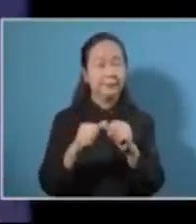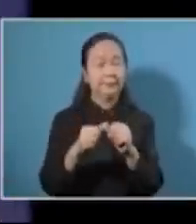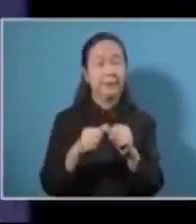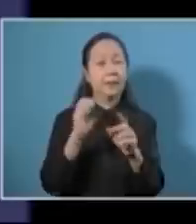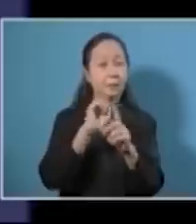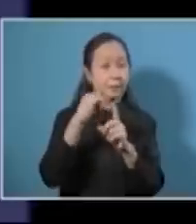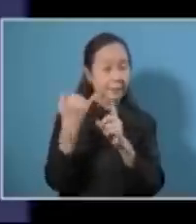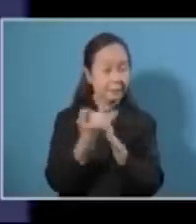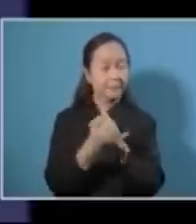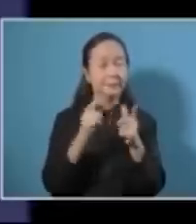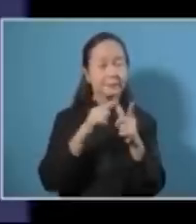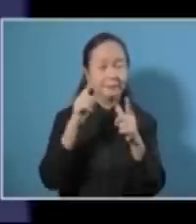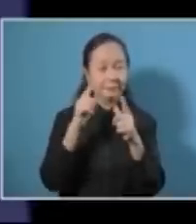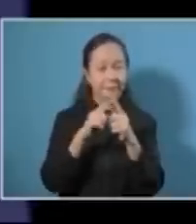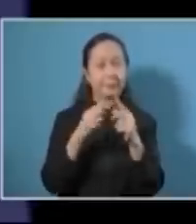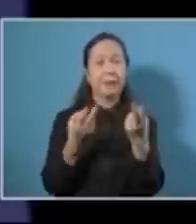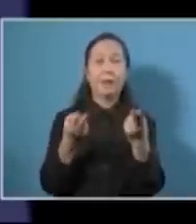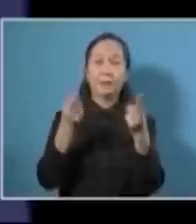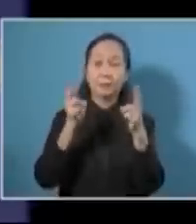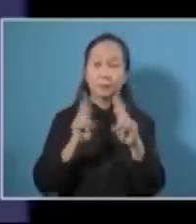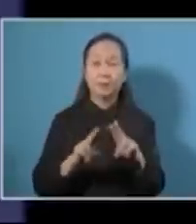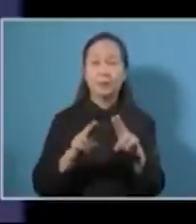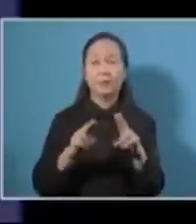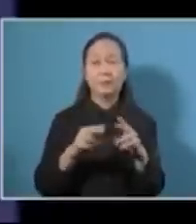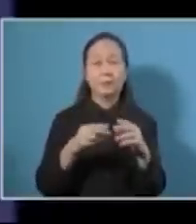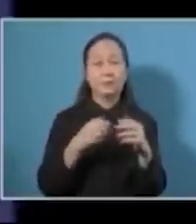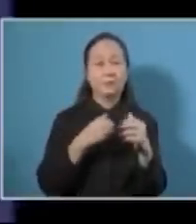lipunan, magaganap ang paglaban at ang paglaban